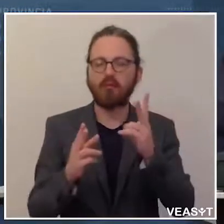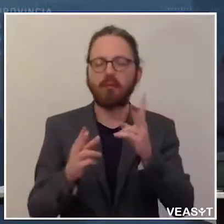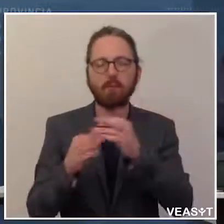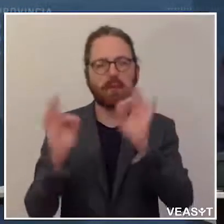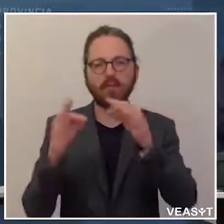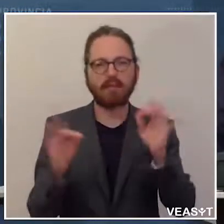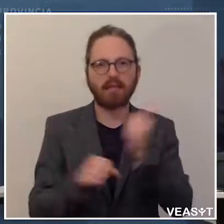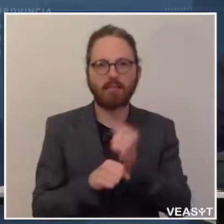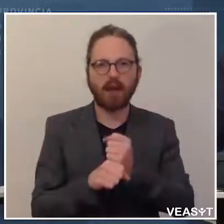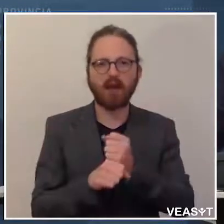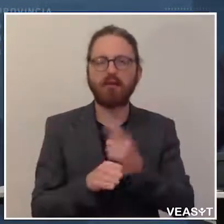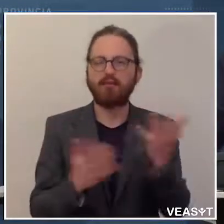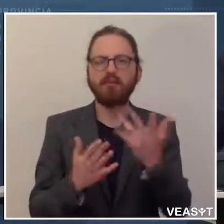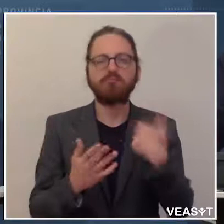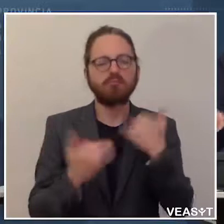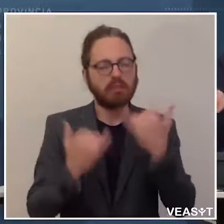mano